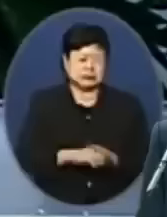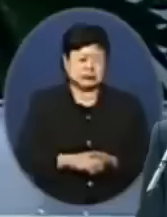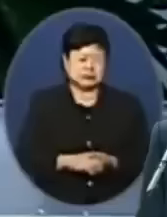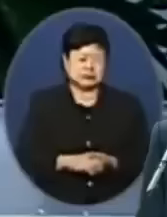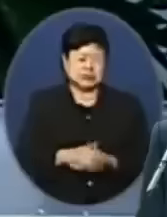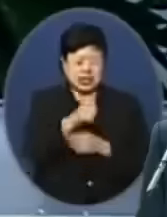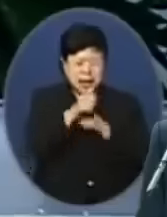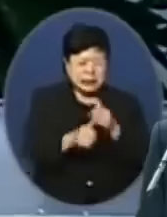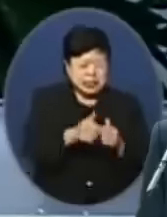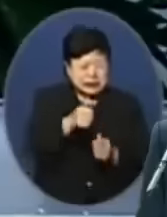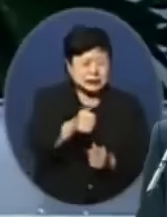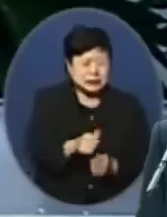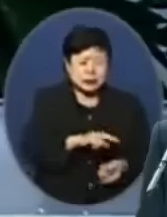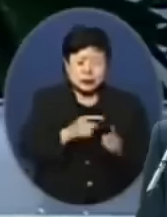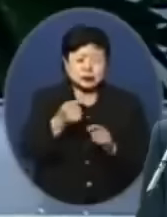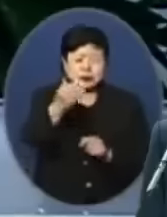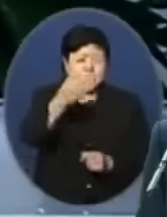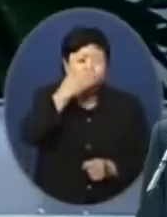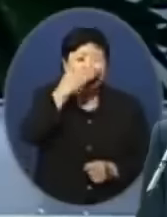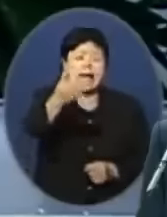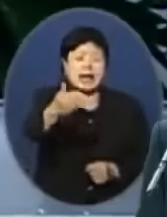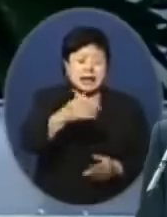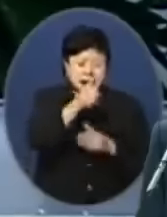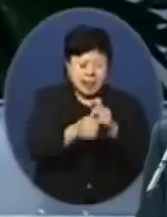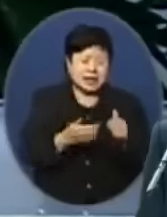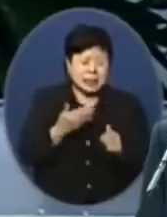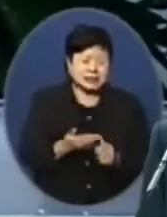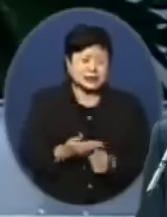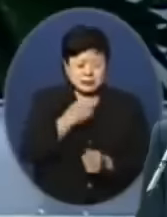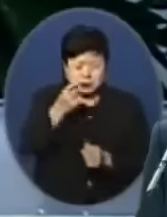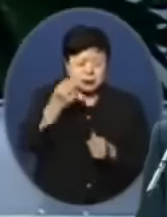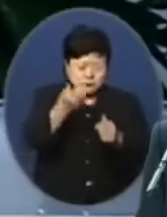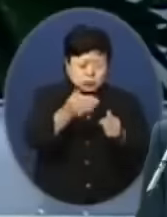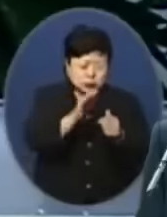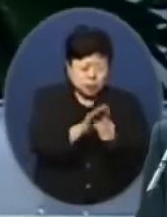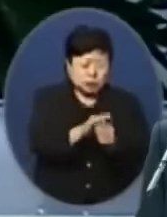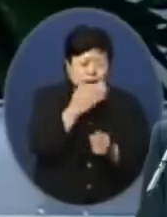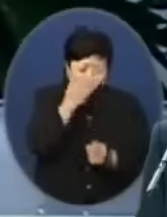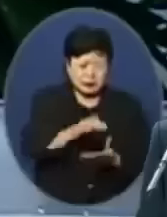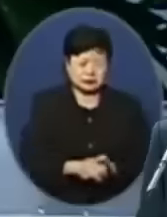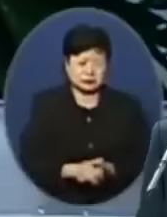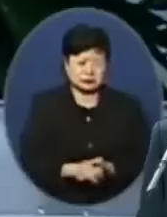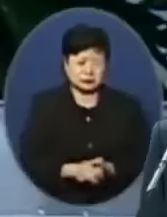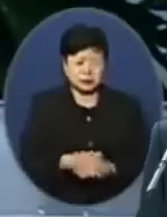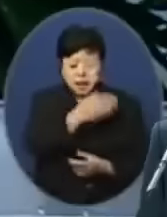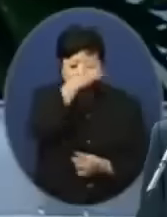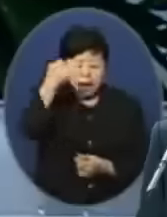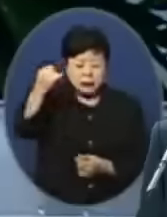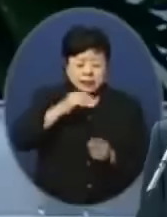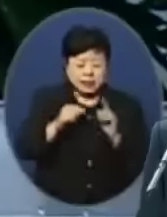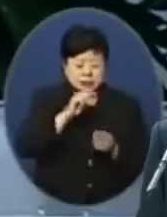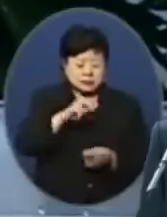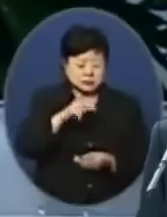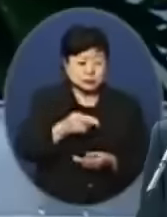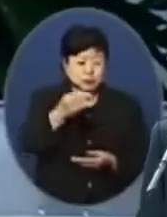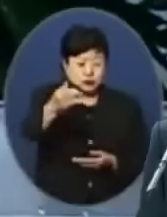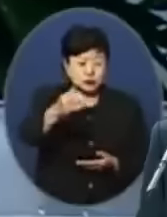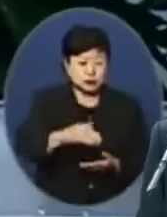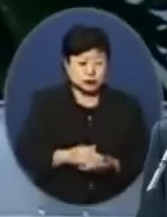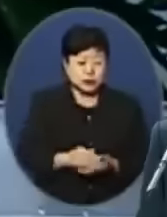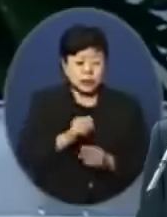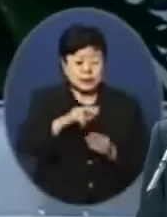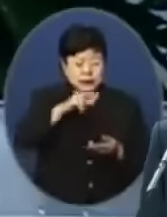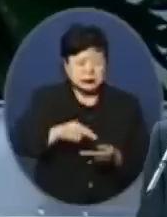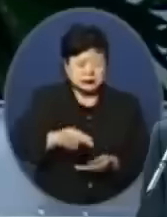그래 너 하나님은 너를 고칠 수가 있다. 하나님을 너를 새롭게 할 수 있다 하면서 성경을 주면서 이거